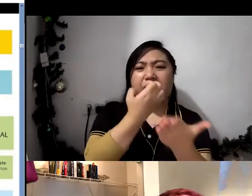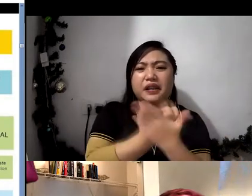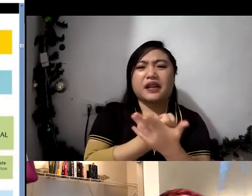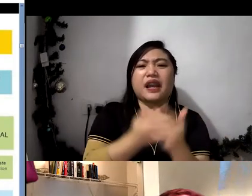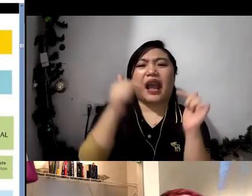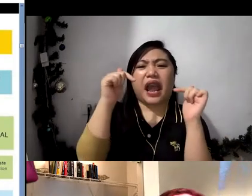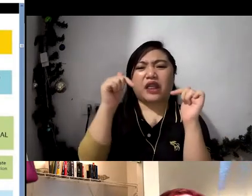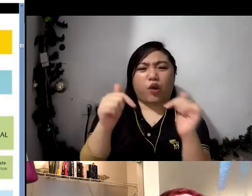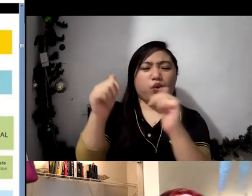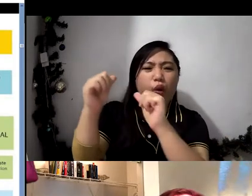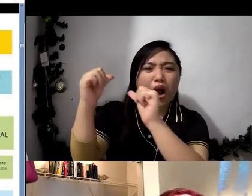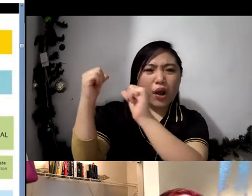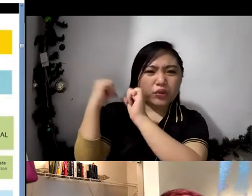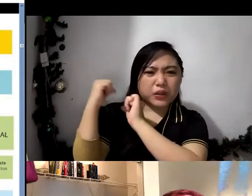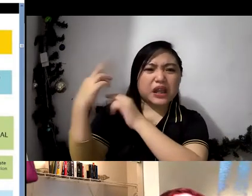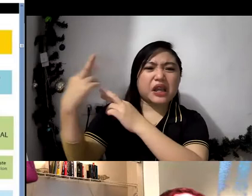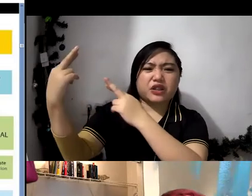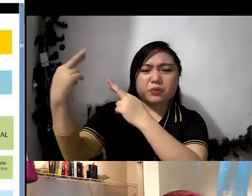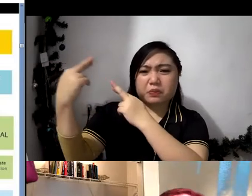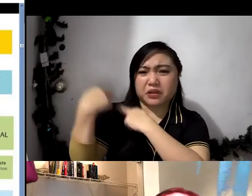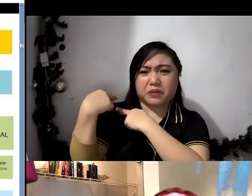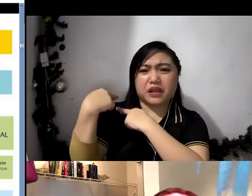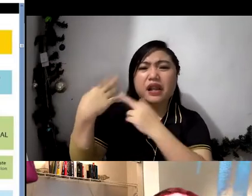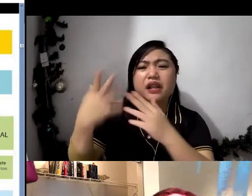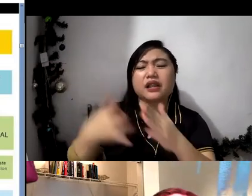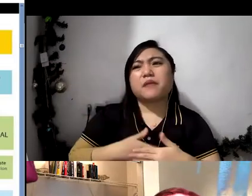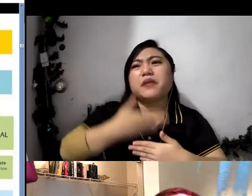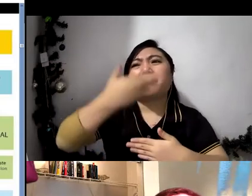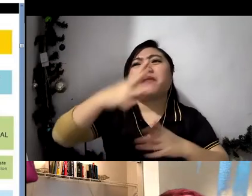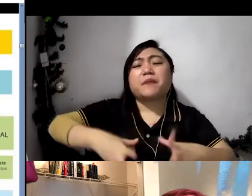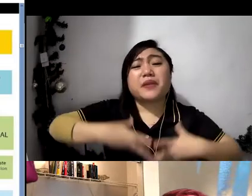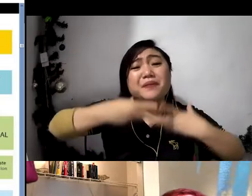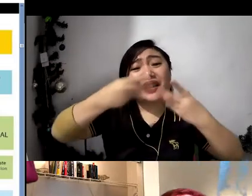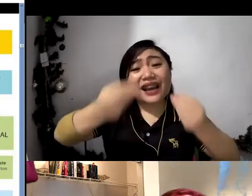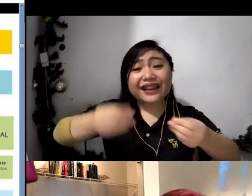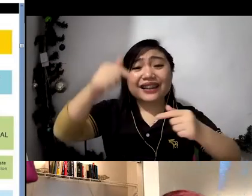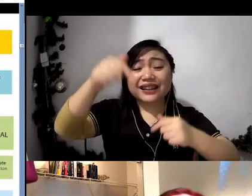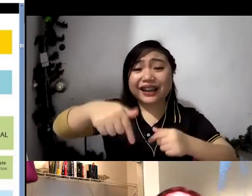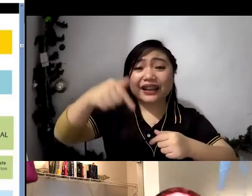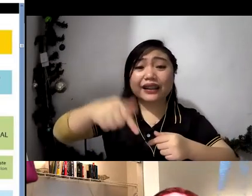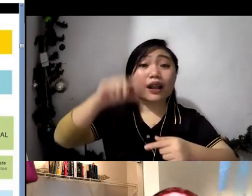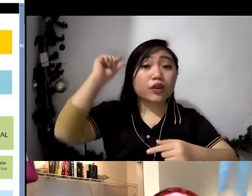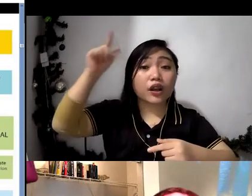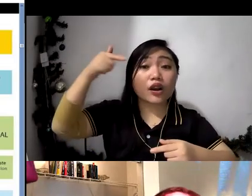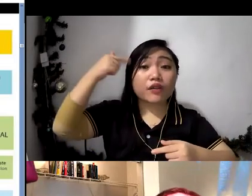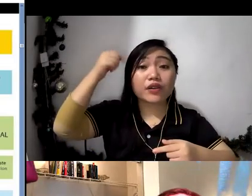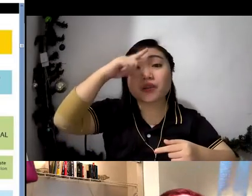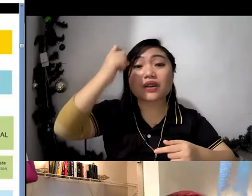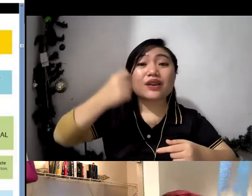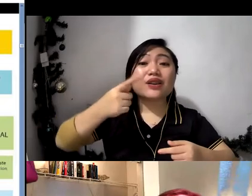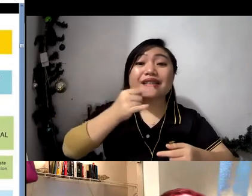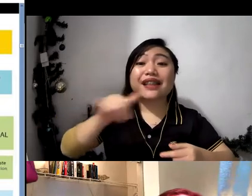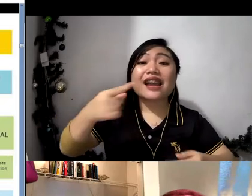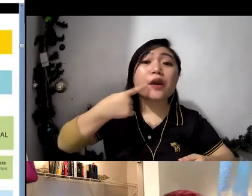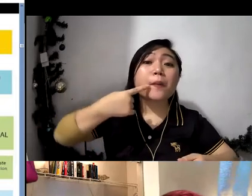accountability na dapat na ma-deliver ng current administration kasi sila yung nagpangako niyan, no?